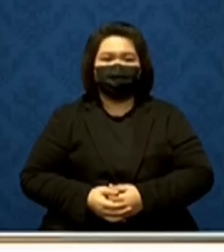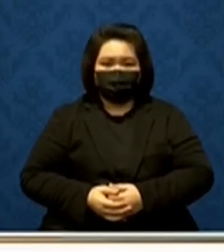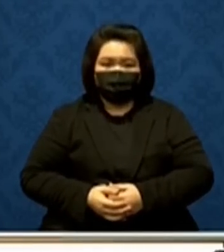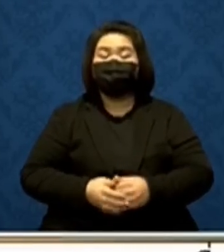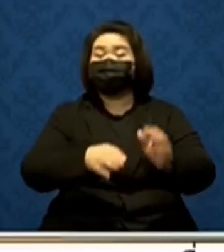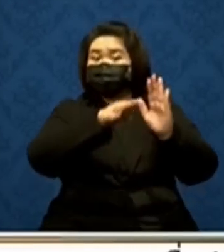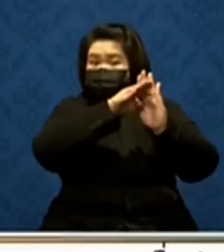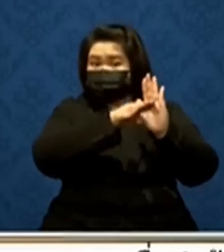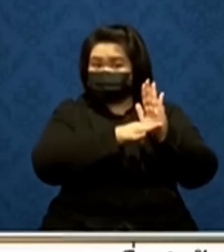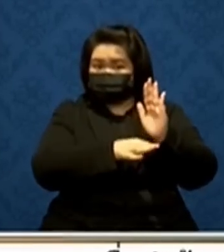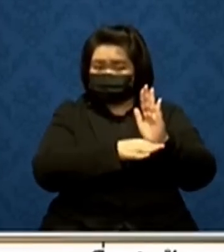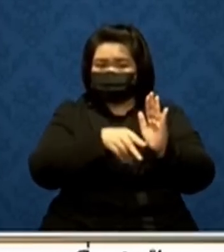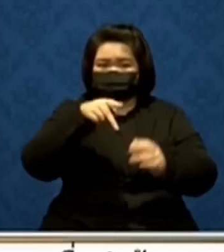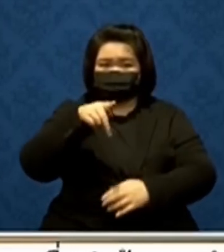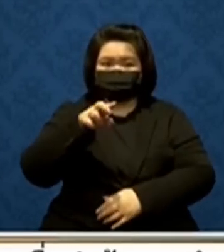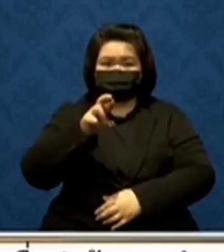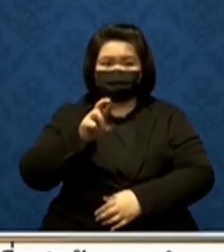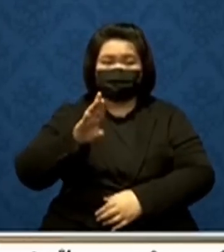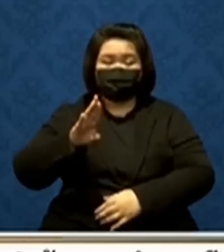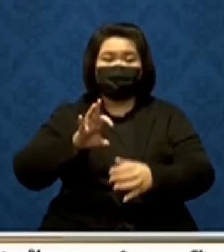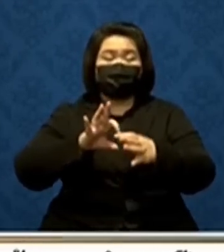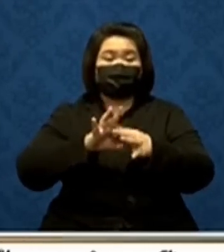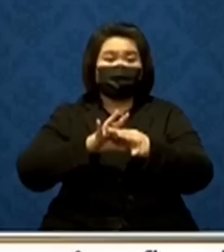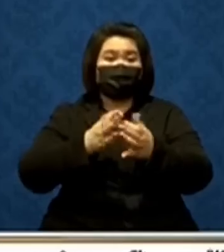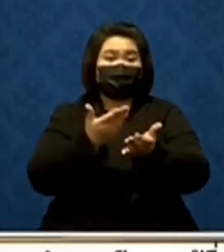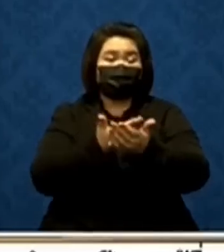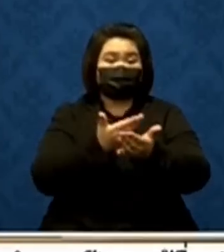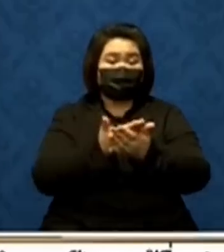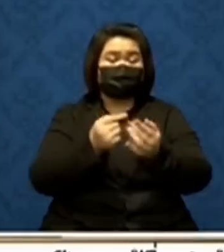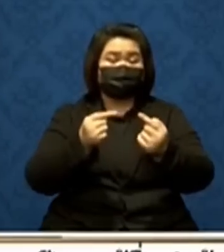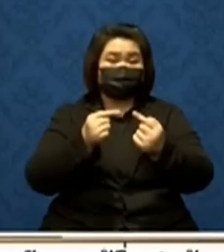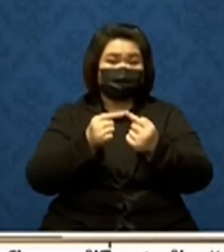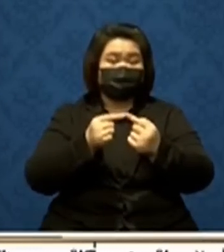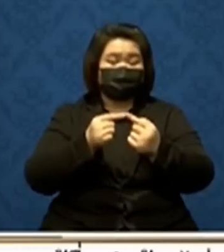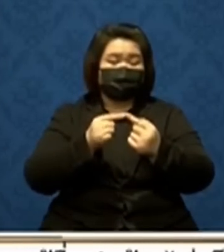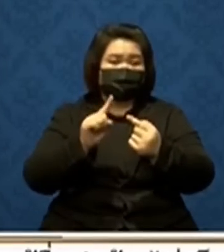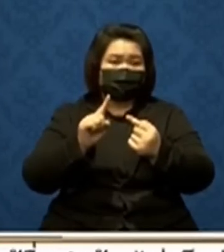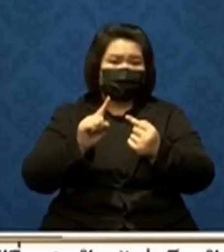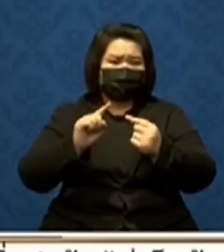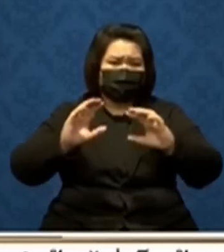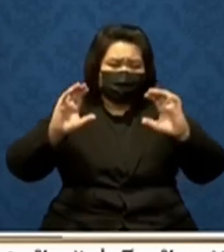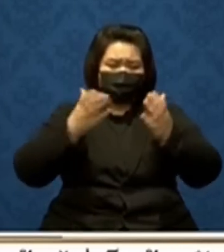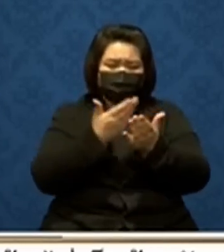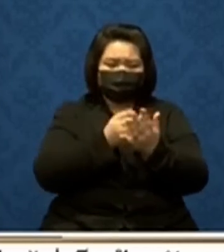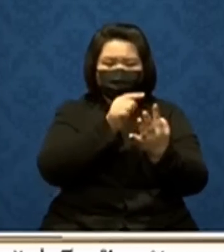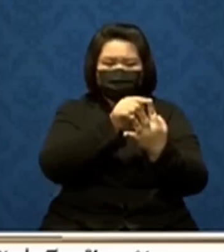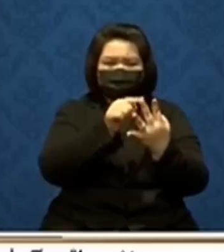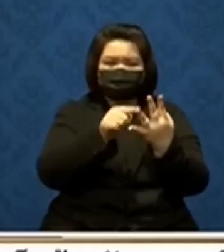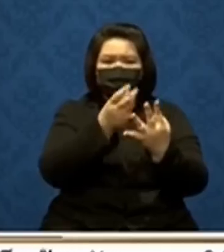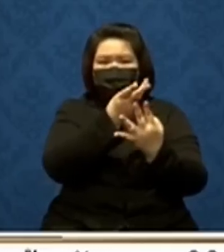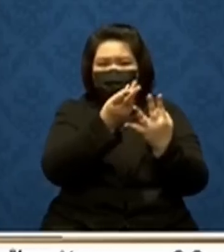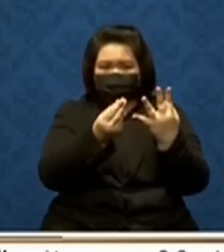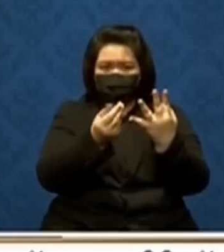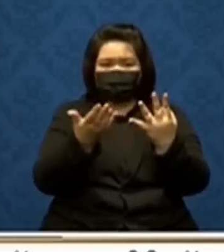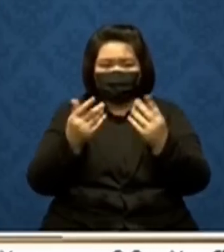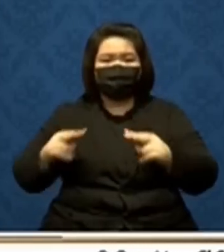กระบวนการของพระราชบัญญัติความรับผิดทางละเมิดเจ้าหน้าที่ของรัฐที่จะต้องระบุว่าไทยชดใช้เท่าไหร่ต้องไปยุติ